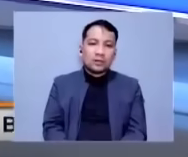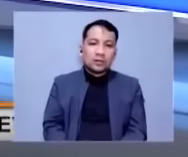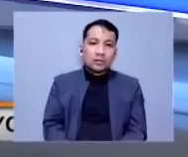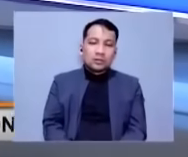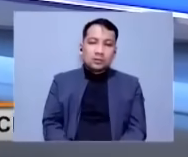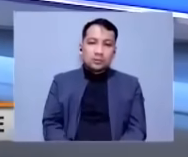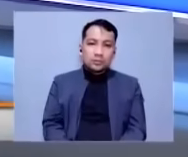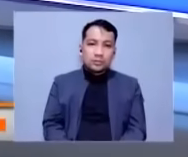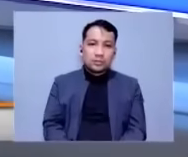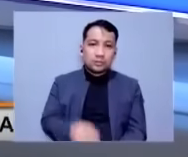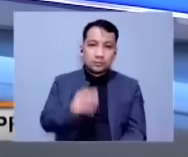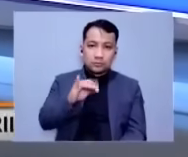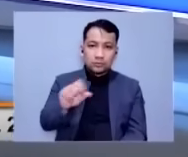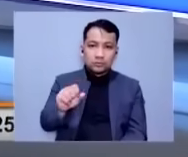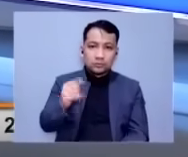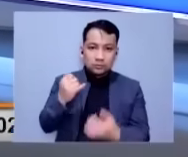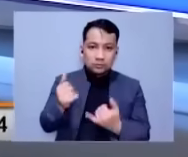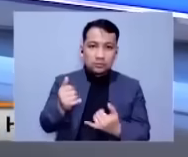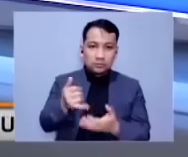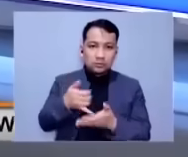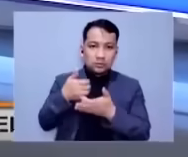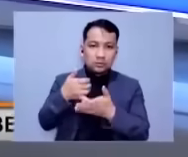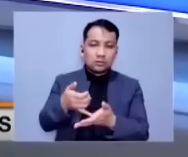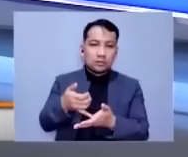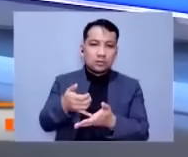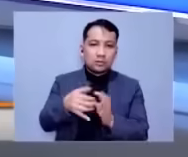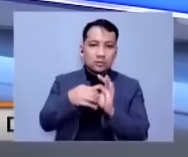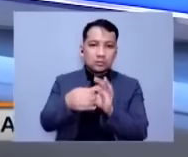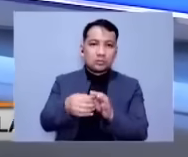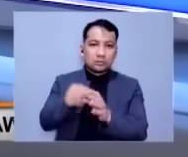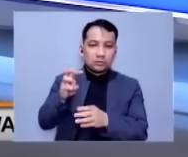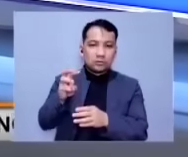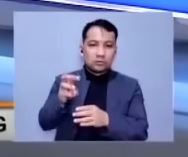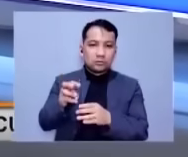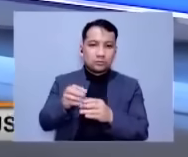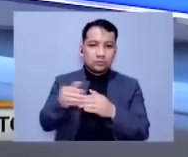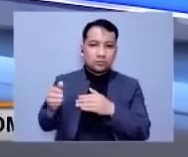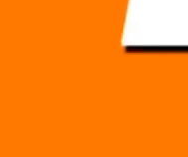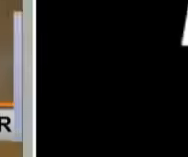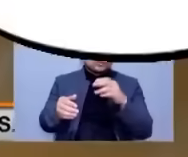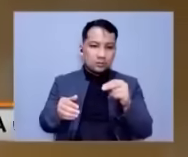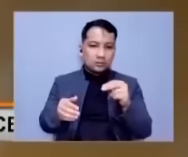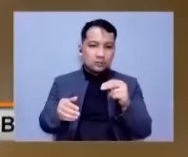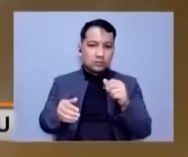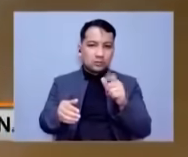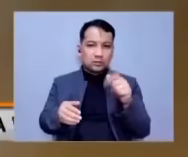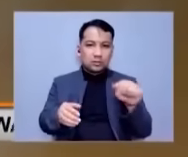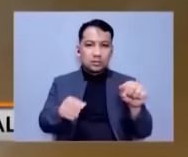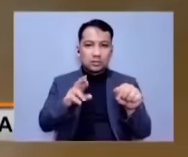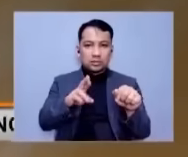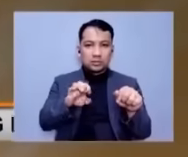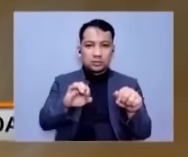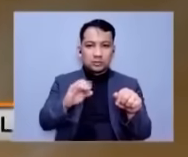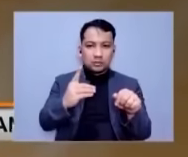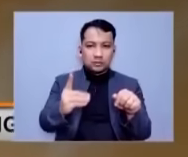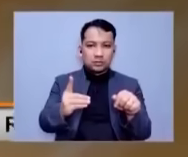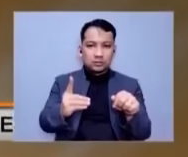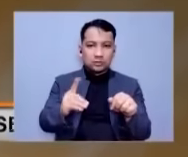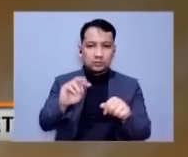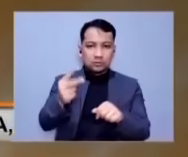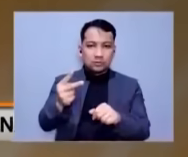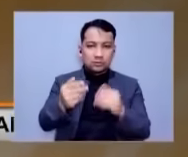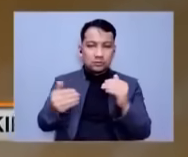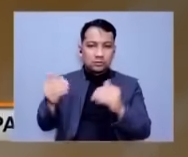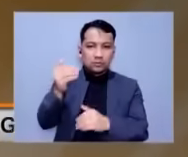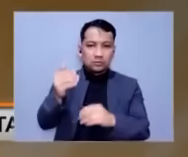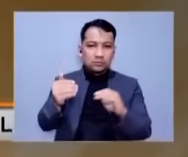Minnesota Timberwolves today, in-award ang NBA Sixth Man of the Year kay forward Naz Reid. Dalawang first place votes lang ang nilamang niya kay Malik Monk